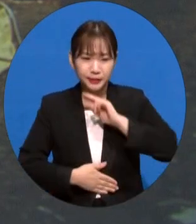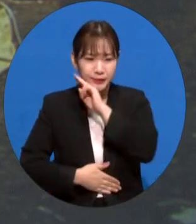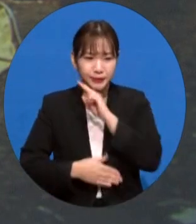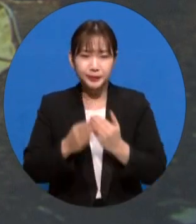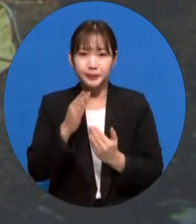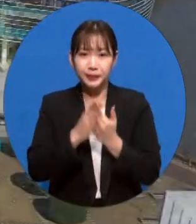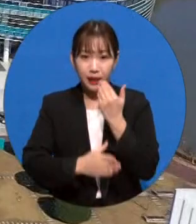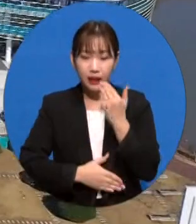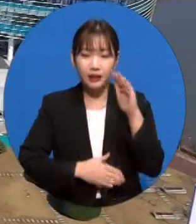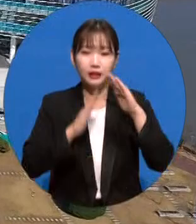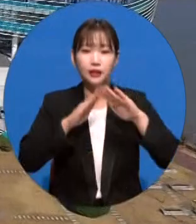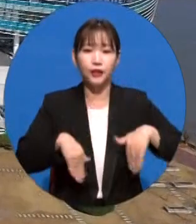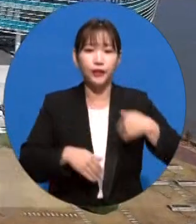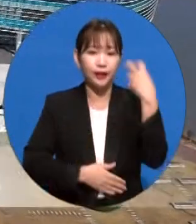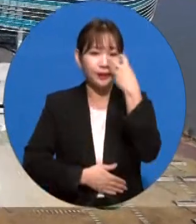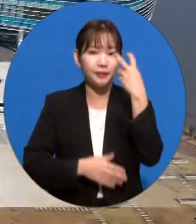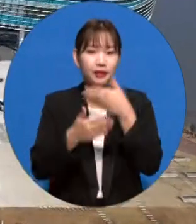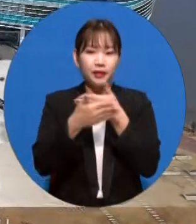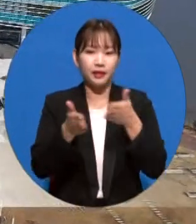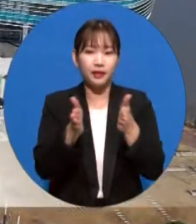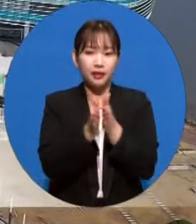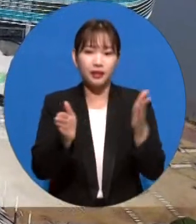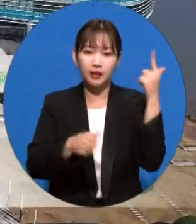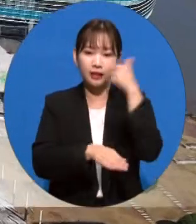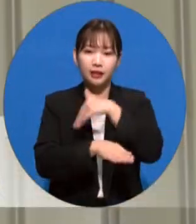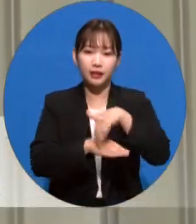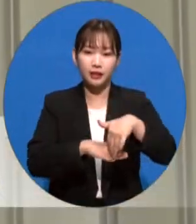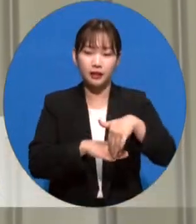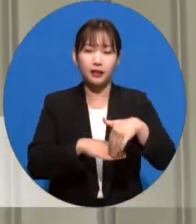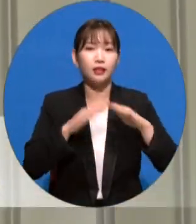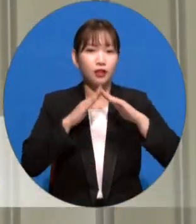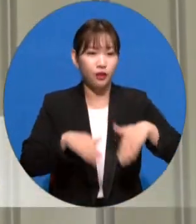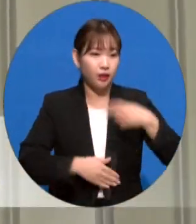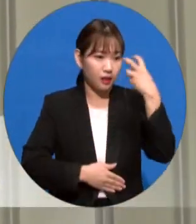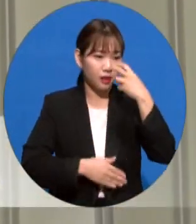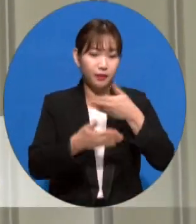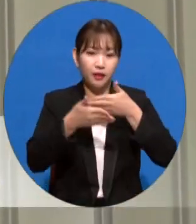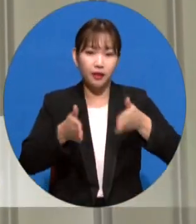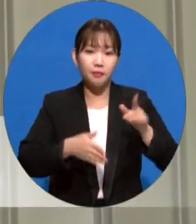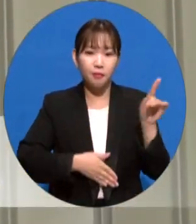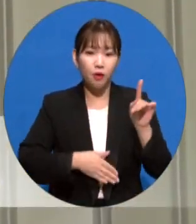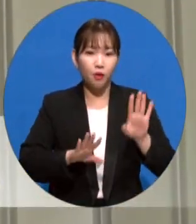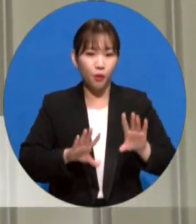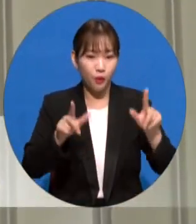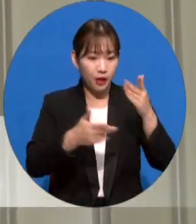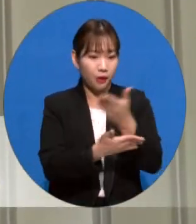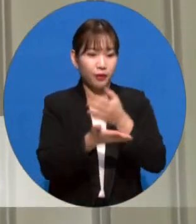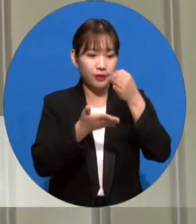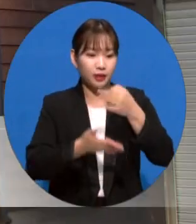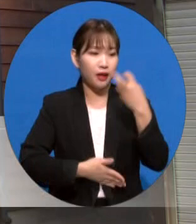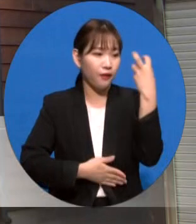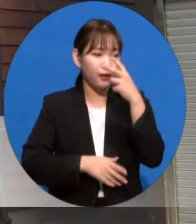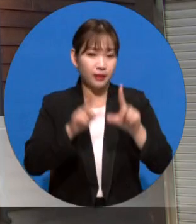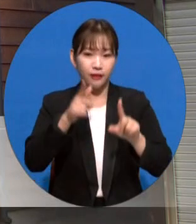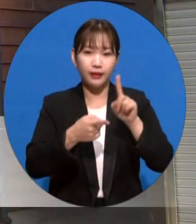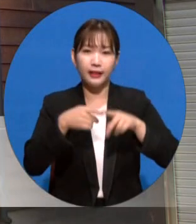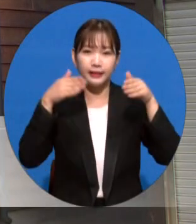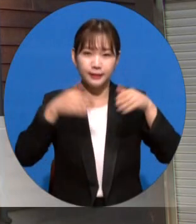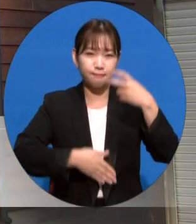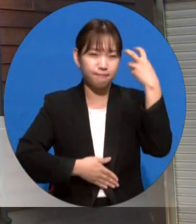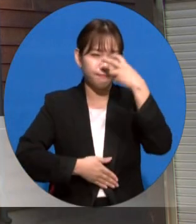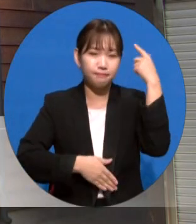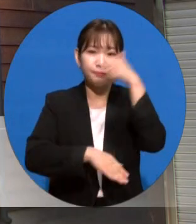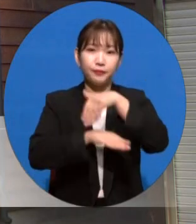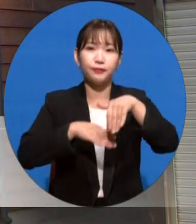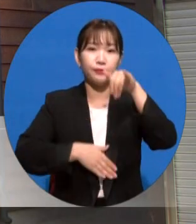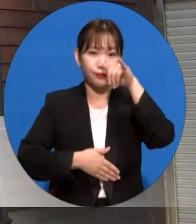불거지면서 전라남도가 감사에 나설 예정입니다. 전라남도 감사관실은 올해 공유재산 관리 실태에 대한 집중 감사가